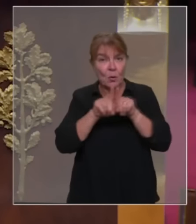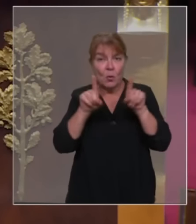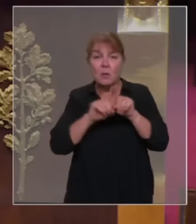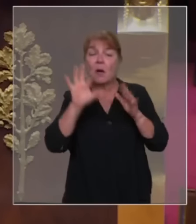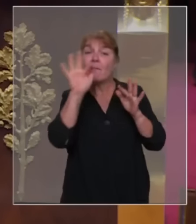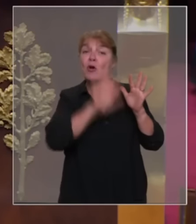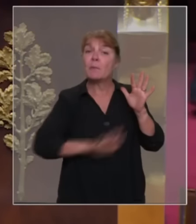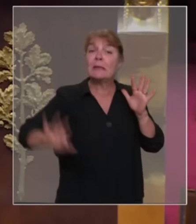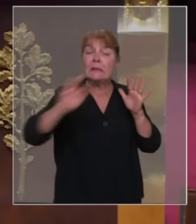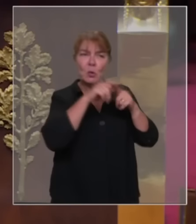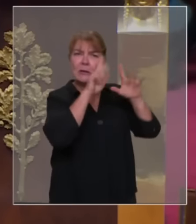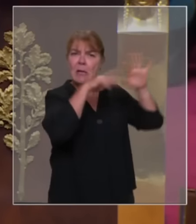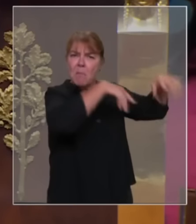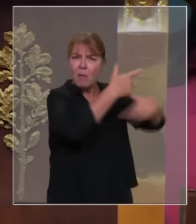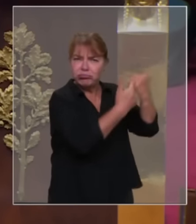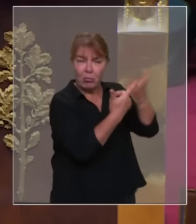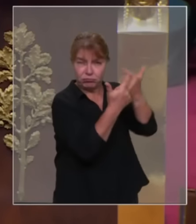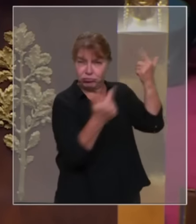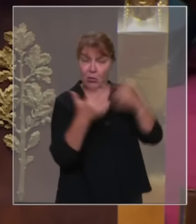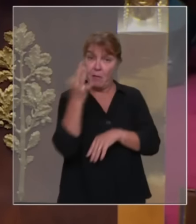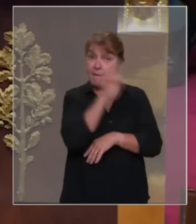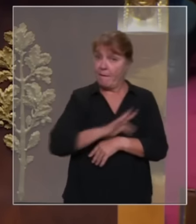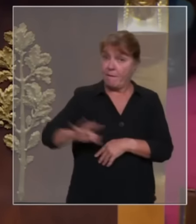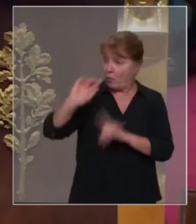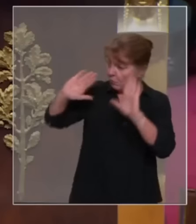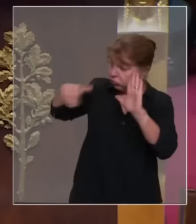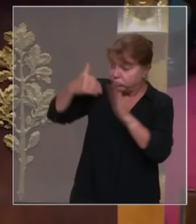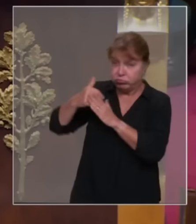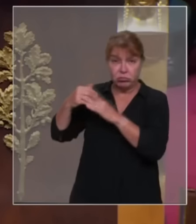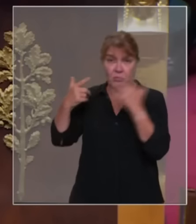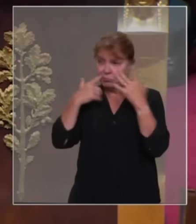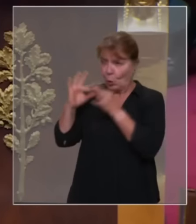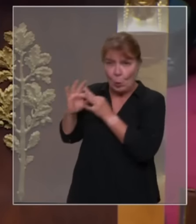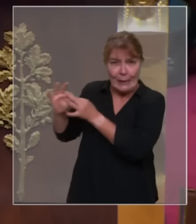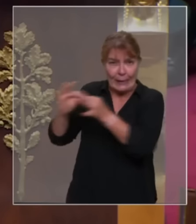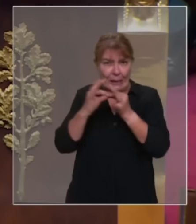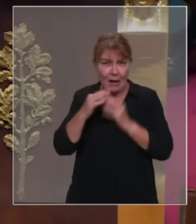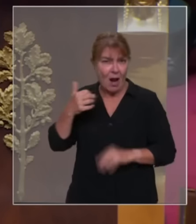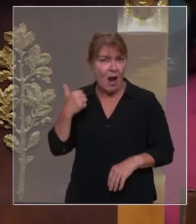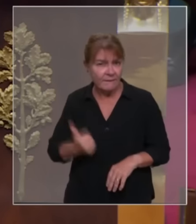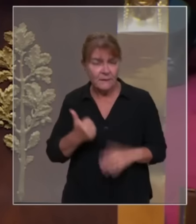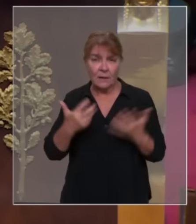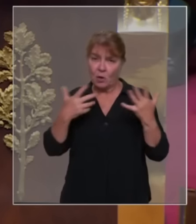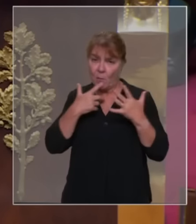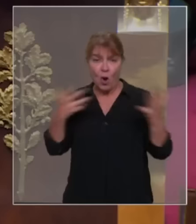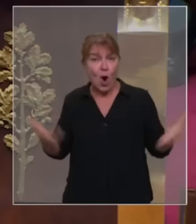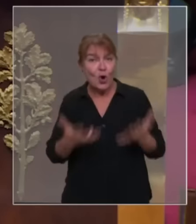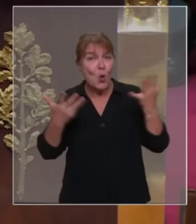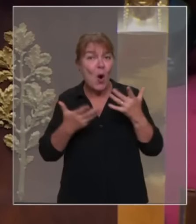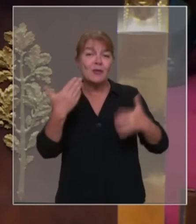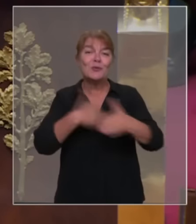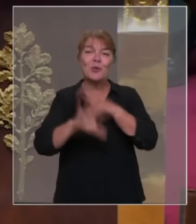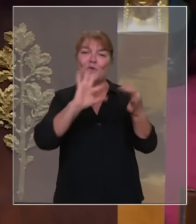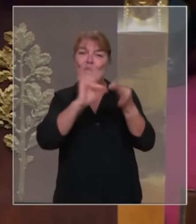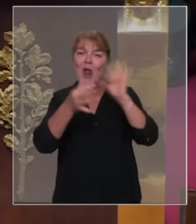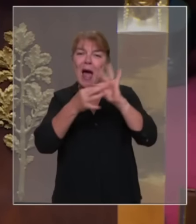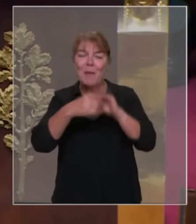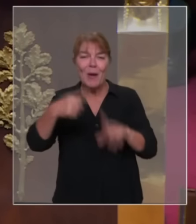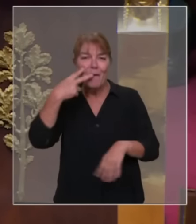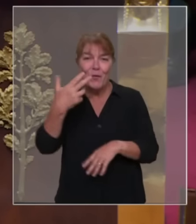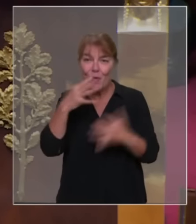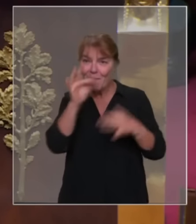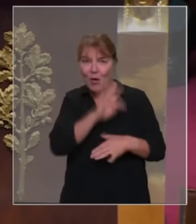maritime. Nous partons d'une France qui était capable de s'unir, il n'y a pas si longtemps, pour encourager nos athlètes olympiques et